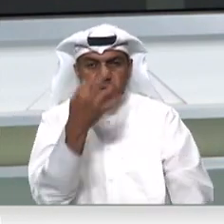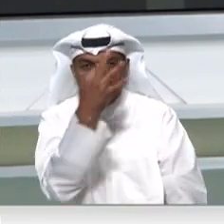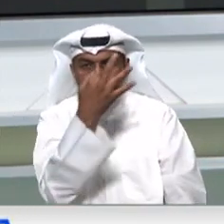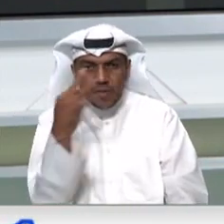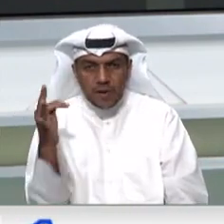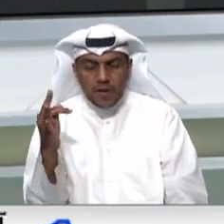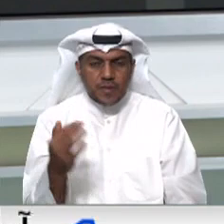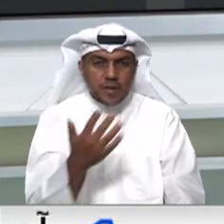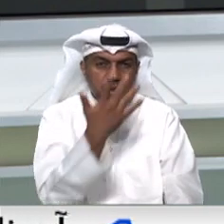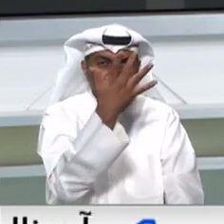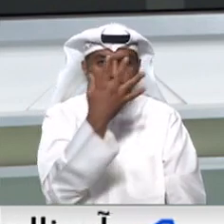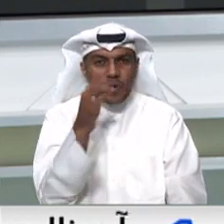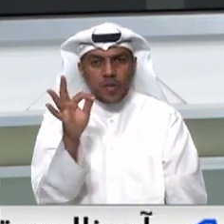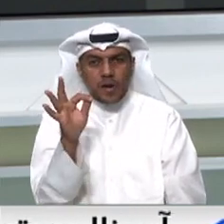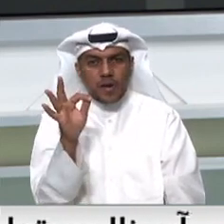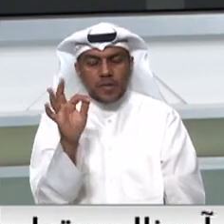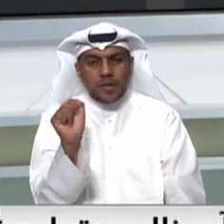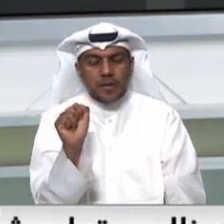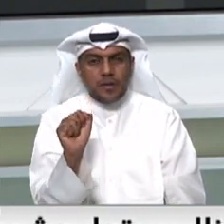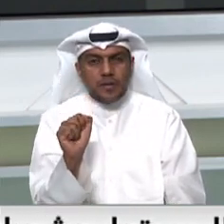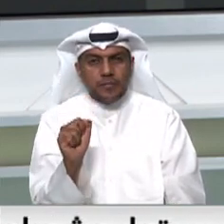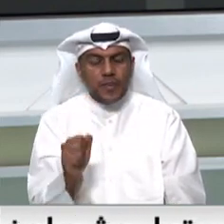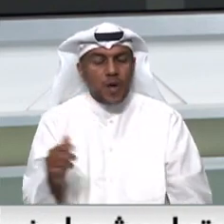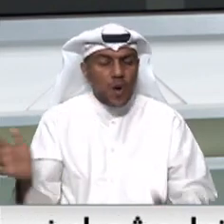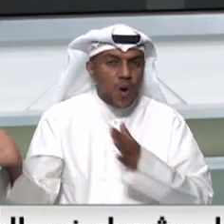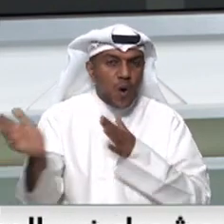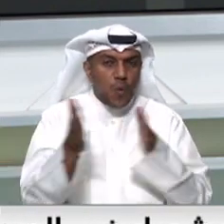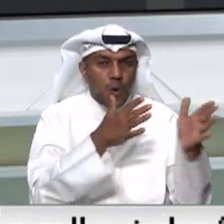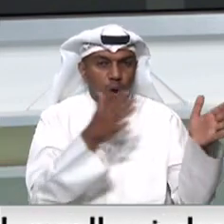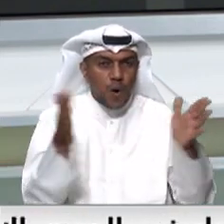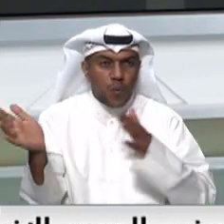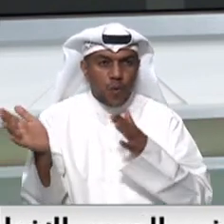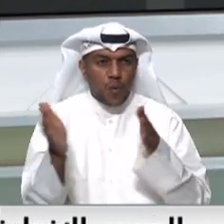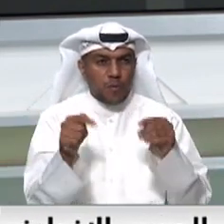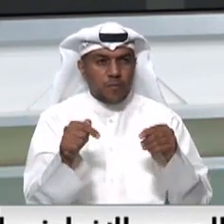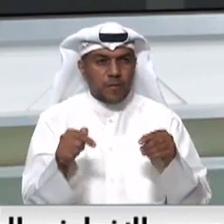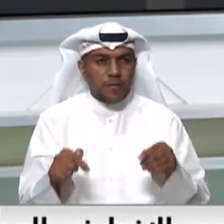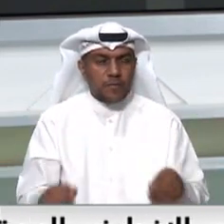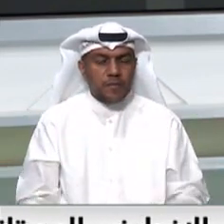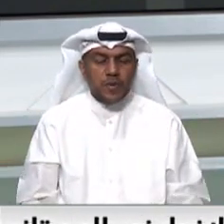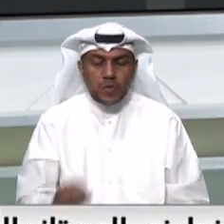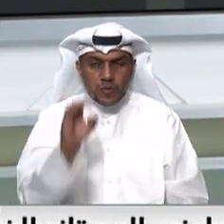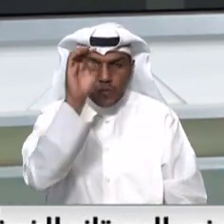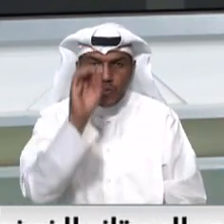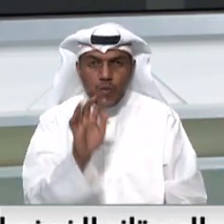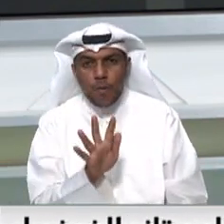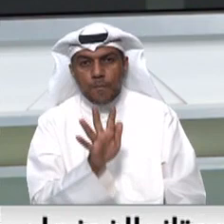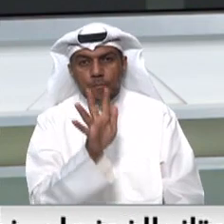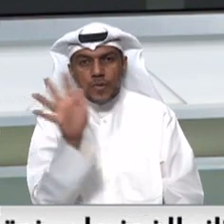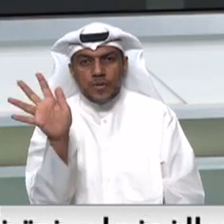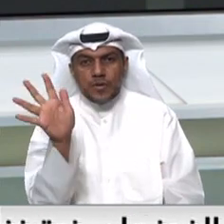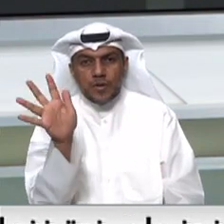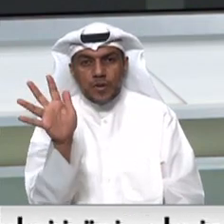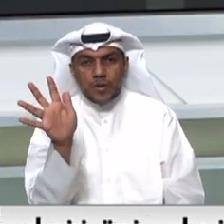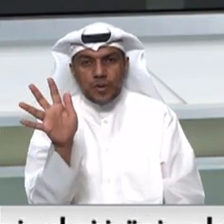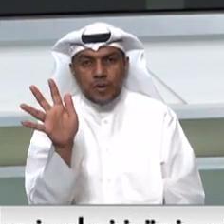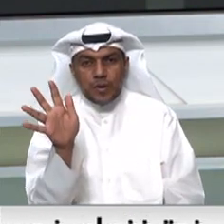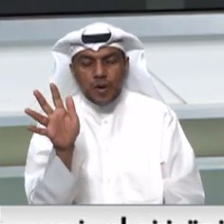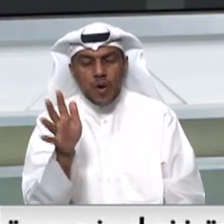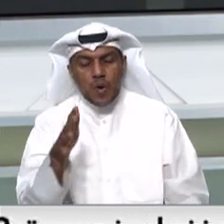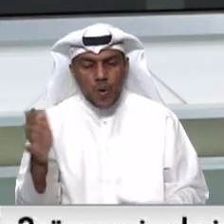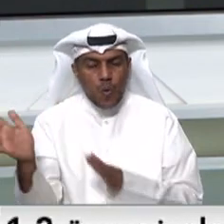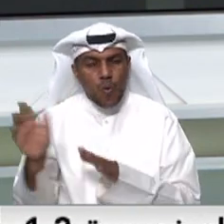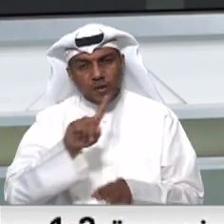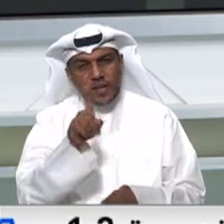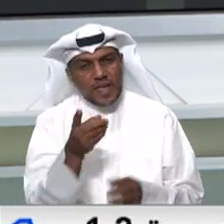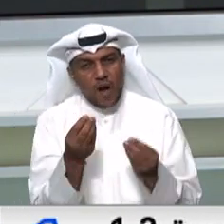33 إلى 35 درجة مئوية. الرياح بشكل عام راح تستمر رياح جنوبية شرقية معتدلة السرعة بشكل عام،